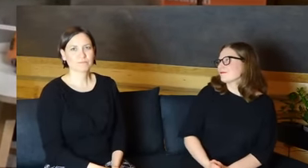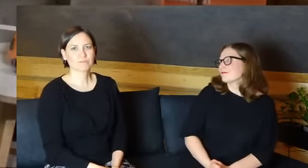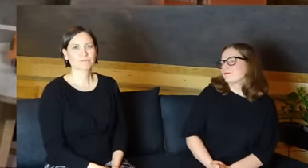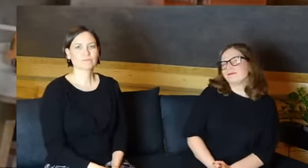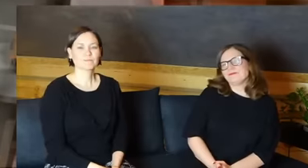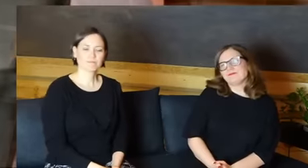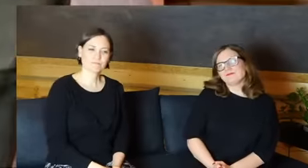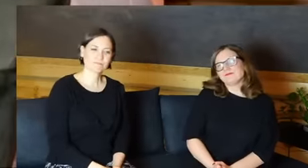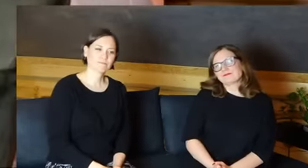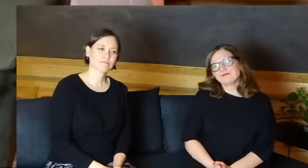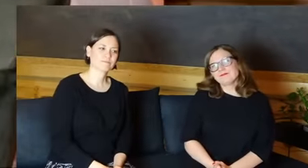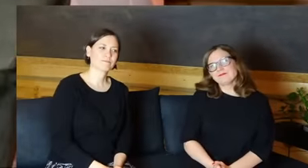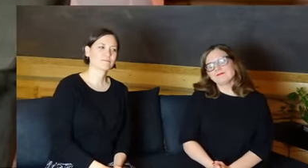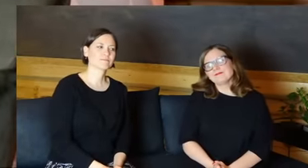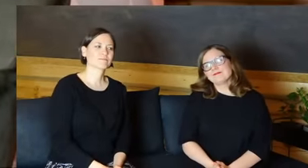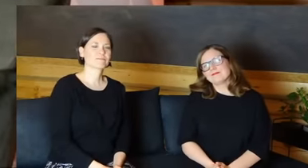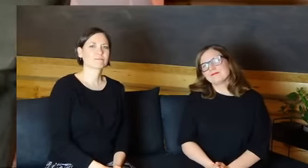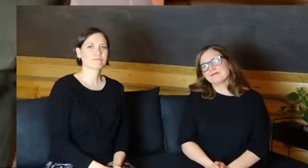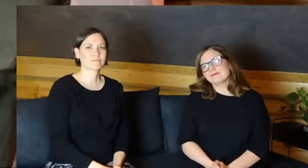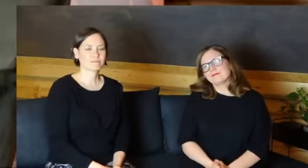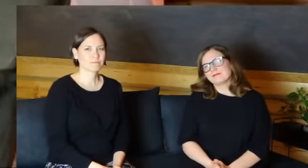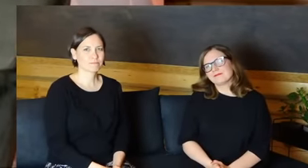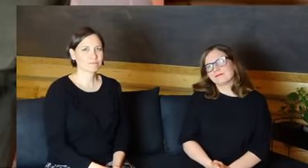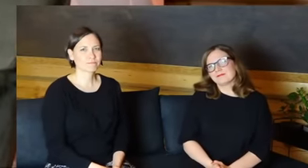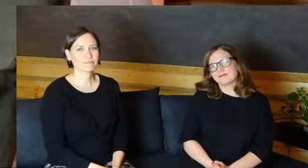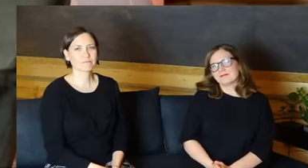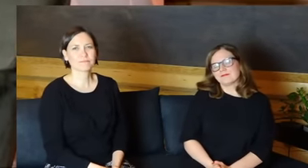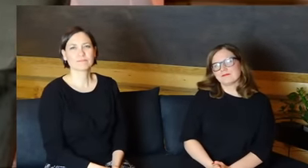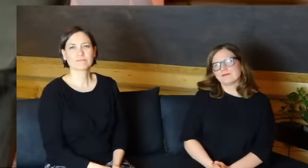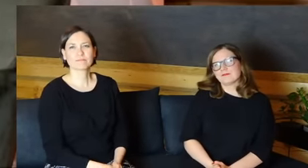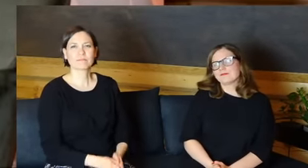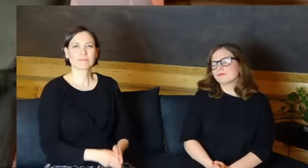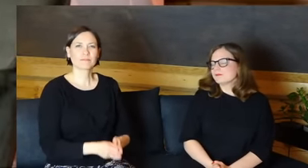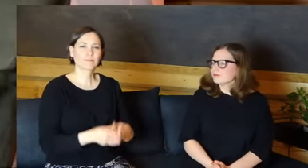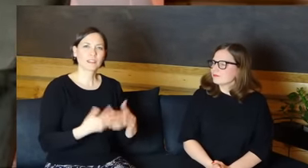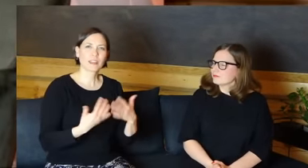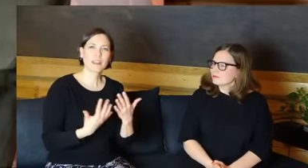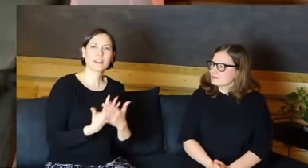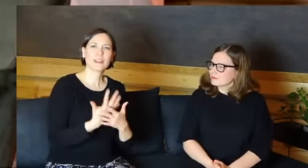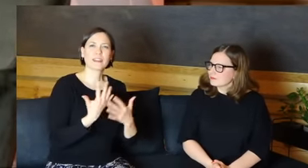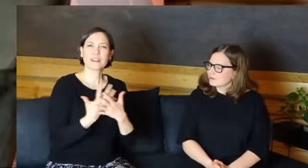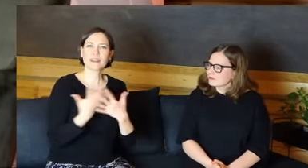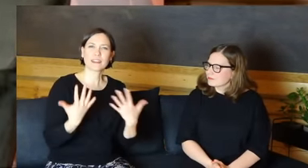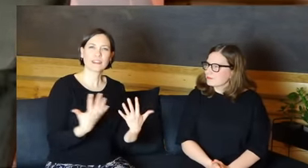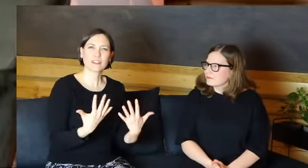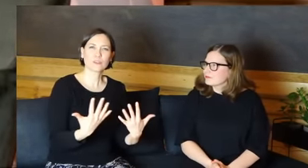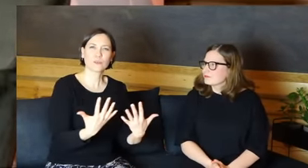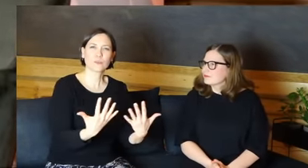Thank you.